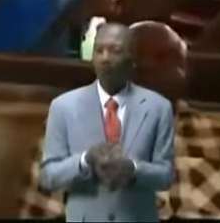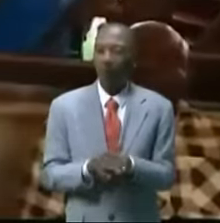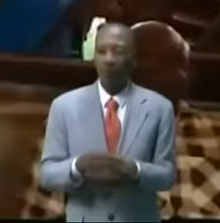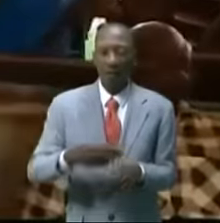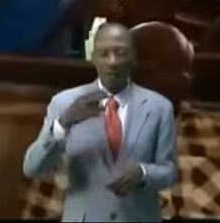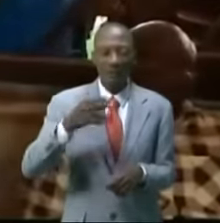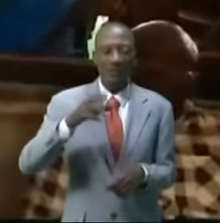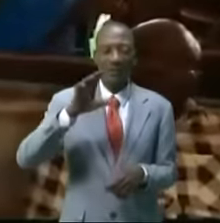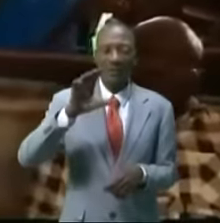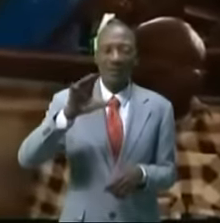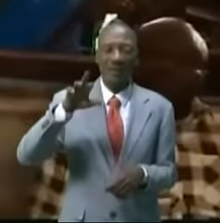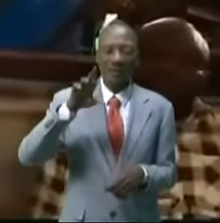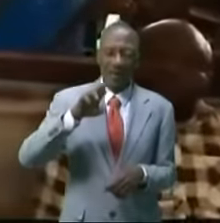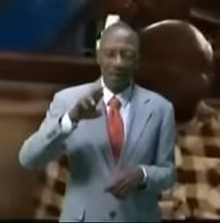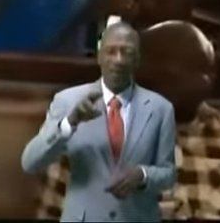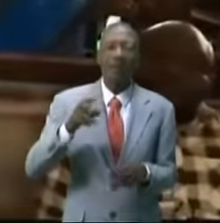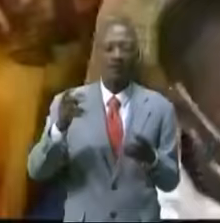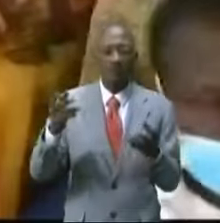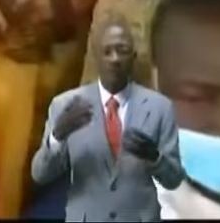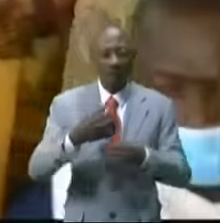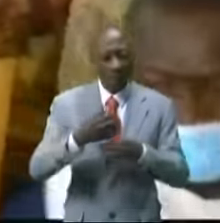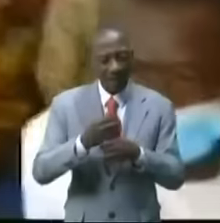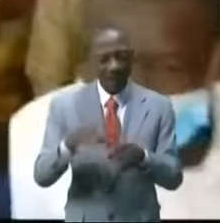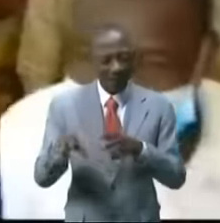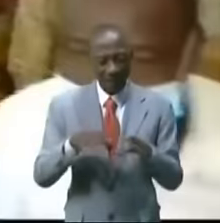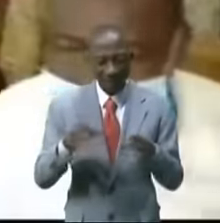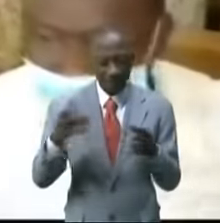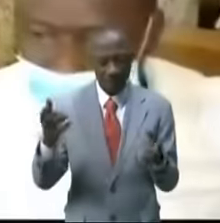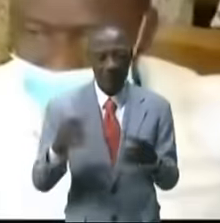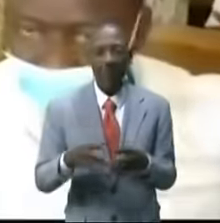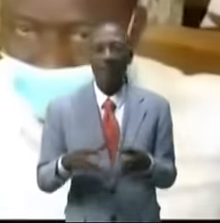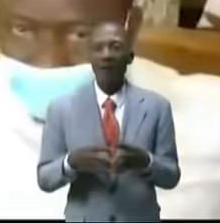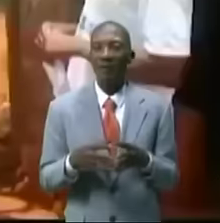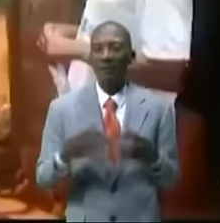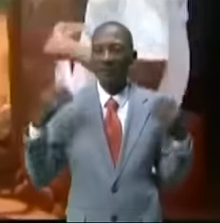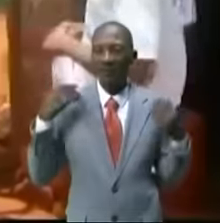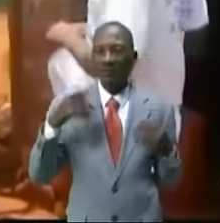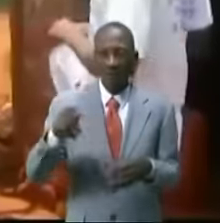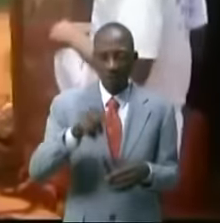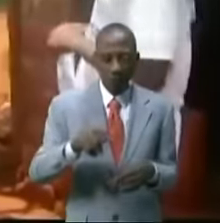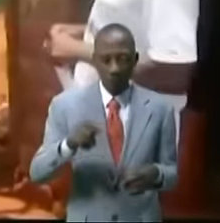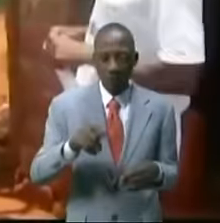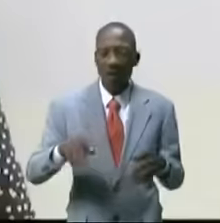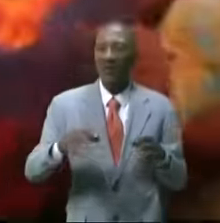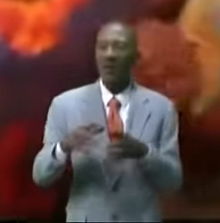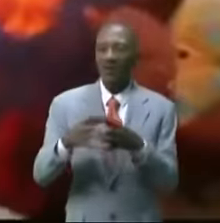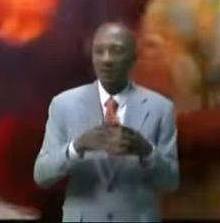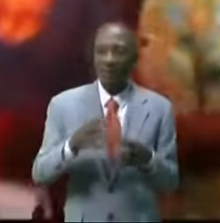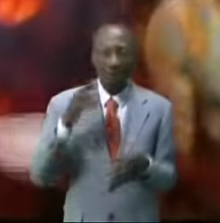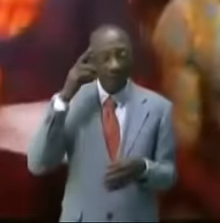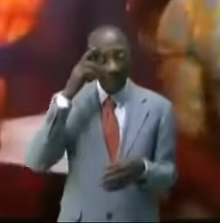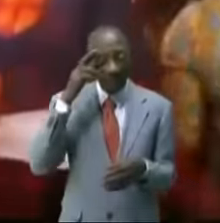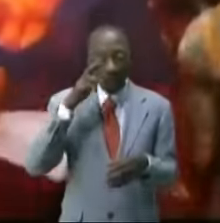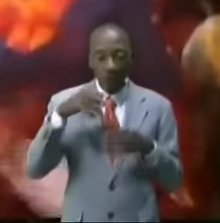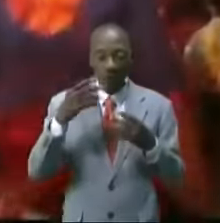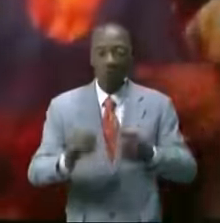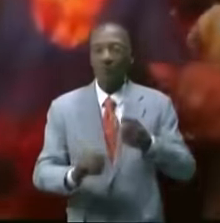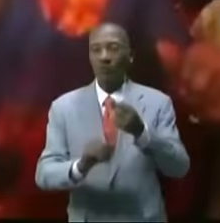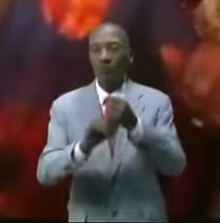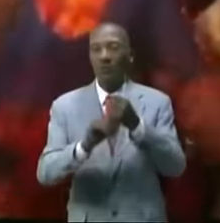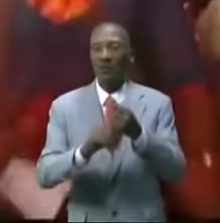ACR. Après cet échange avec l'autorité administrative du territoire, elle a fait son entrée au site de réfugiés.